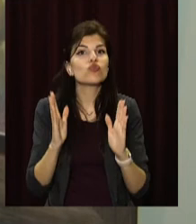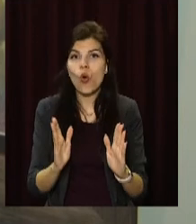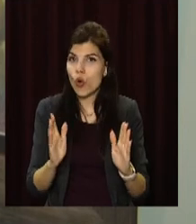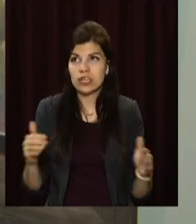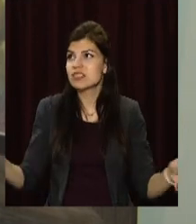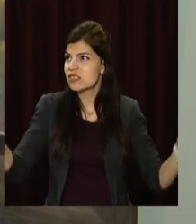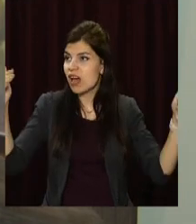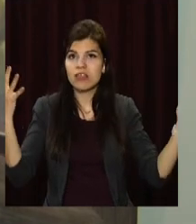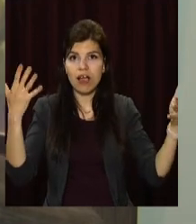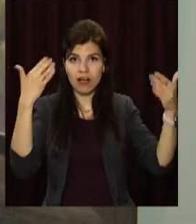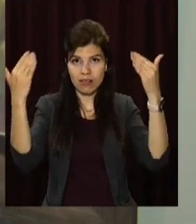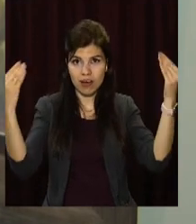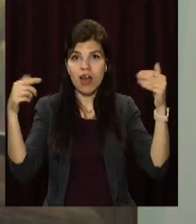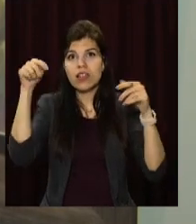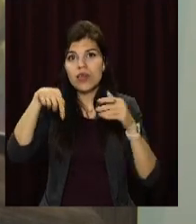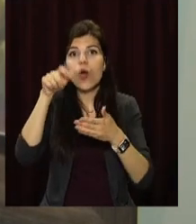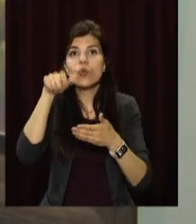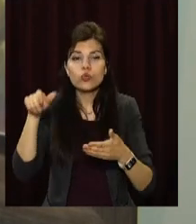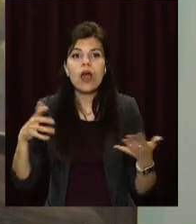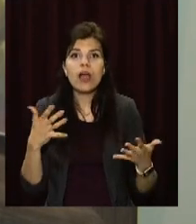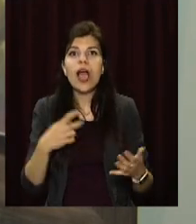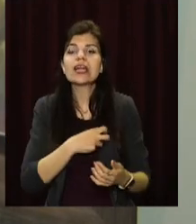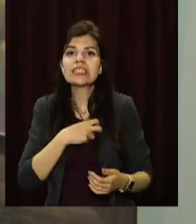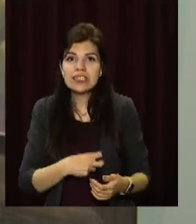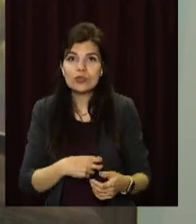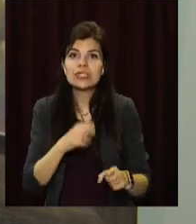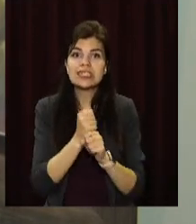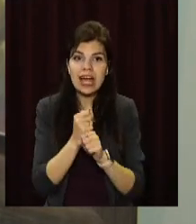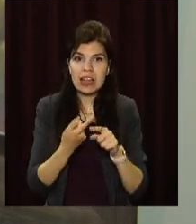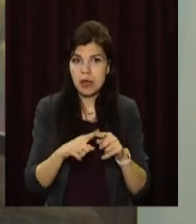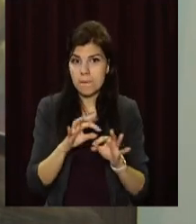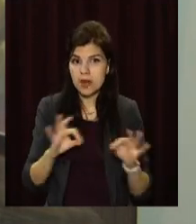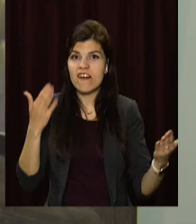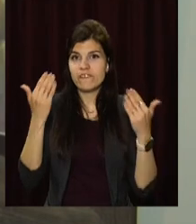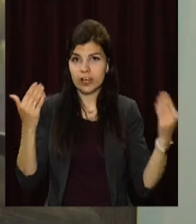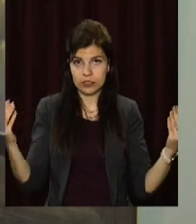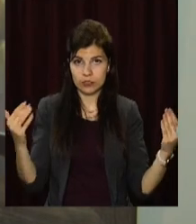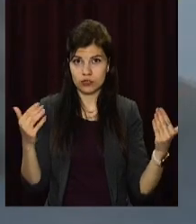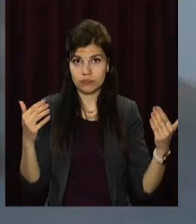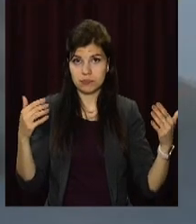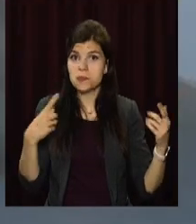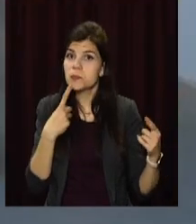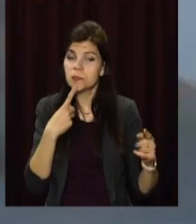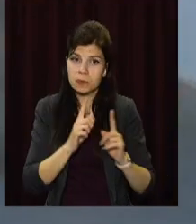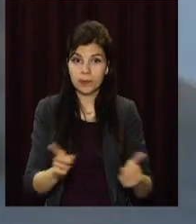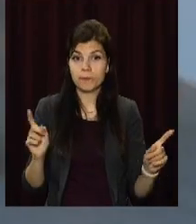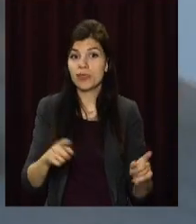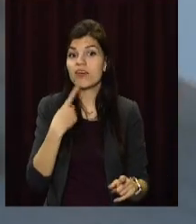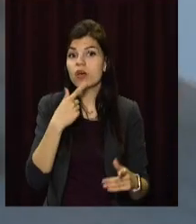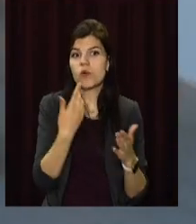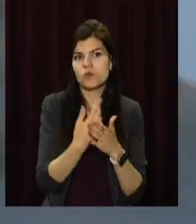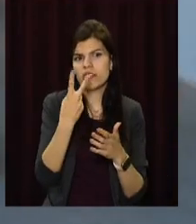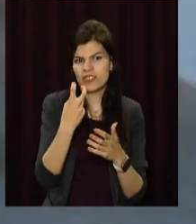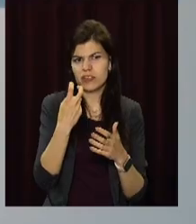повішені картини. Это люди, которые рискнули и сделали это прекрасное выставочное пространство. Понад 200 картин на